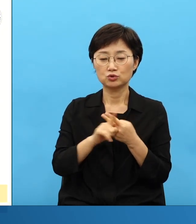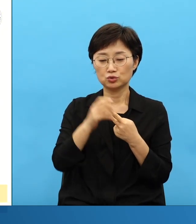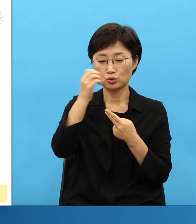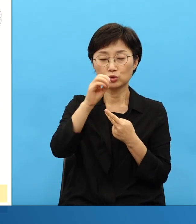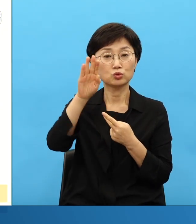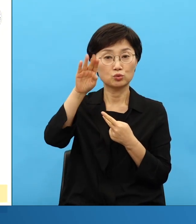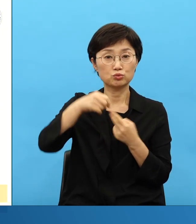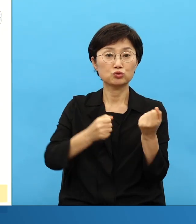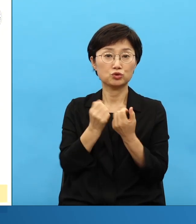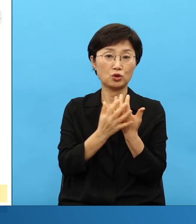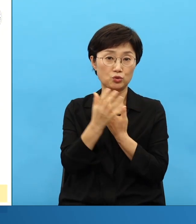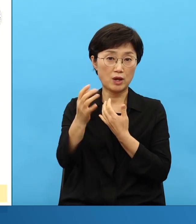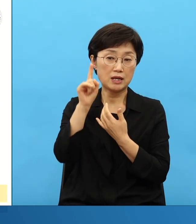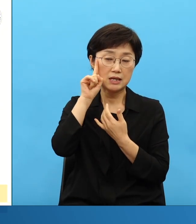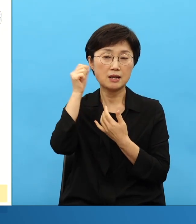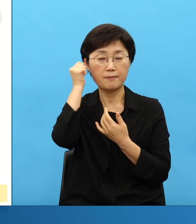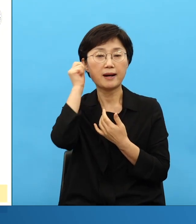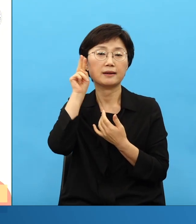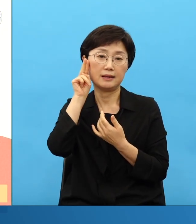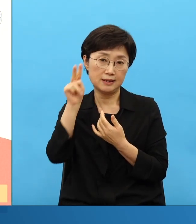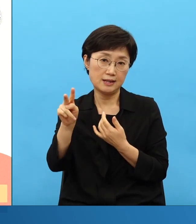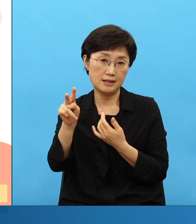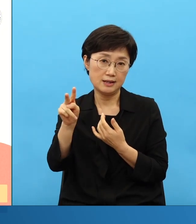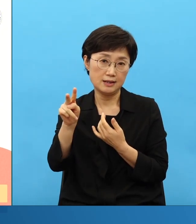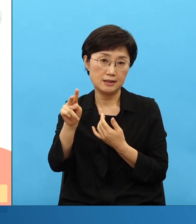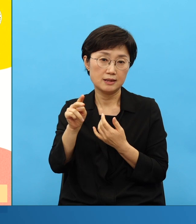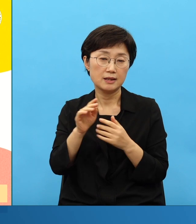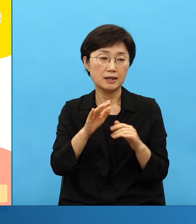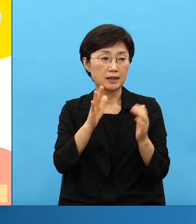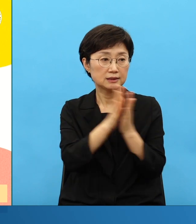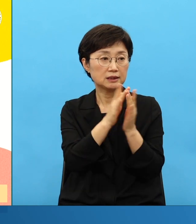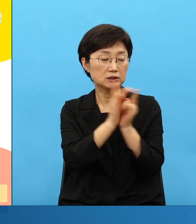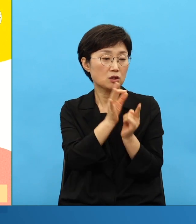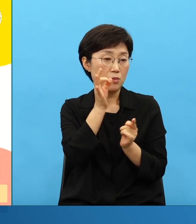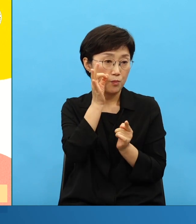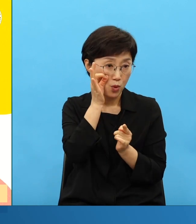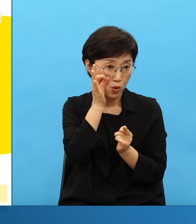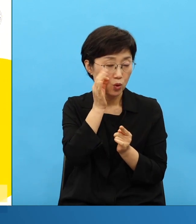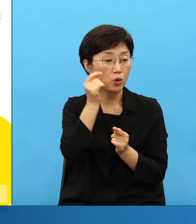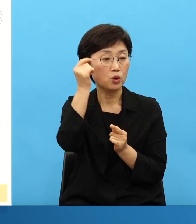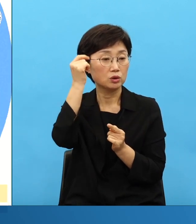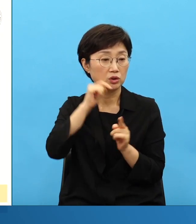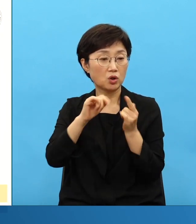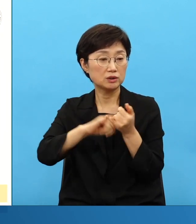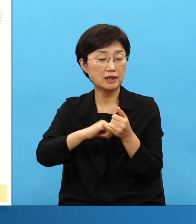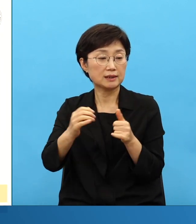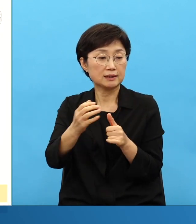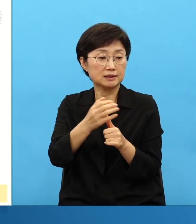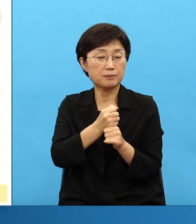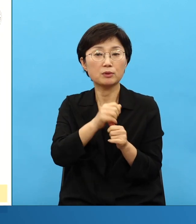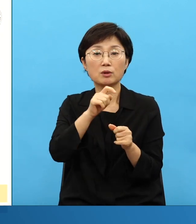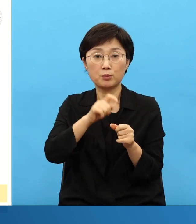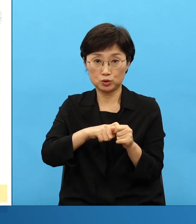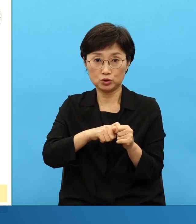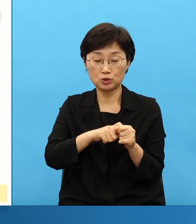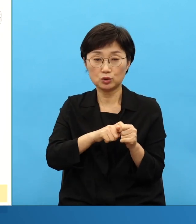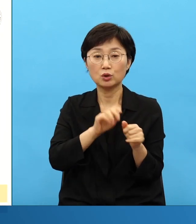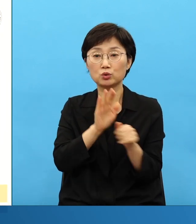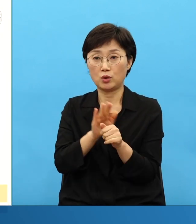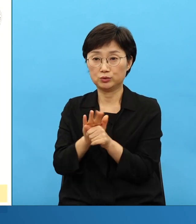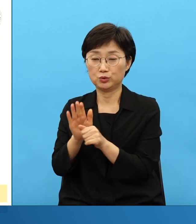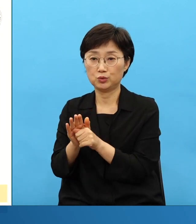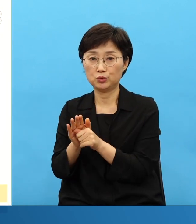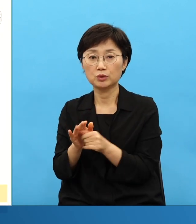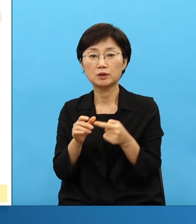중 메시지와 함께 직접 보고, 느끼고, 언약을 잡을 수 있는 여러 가지 요소들이 있습니다. 첫